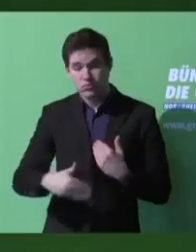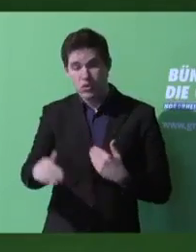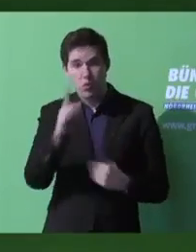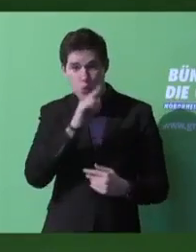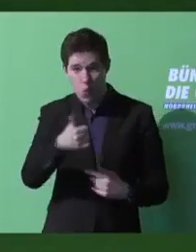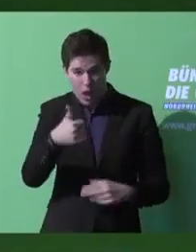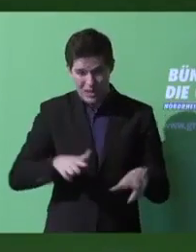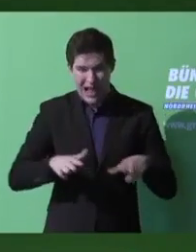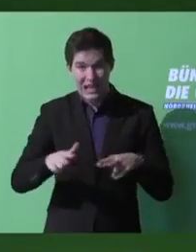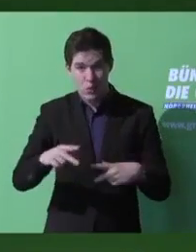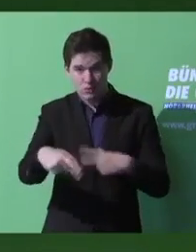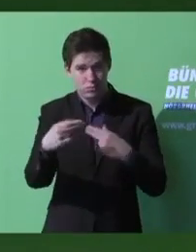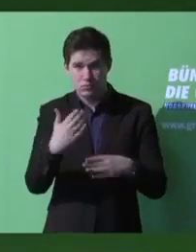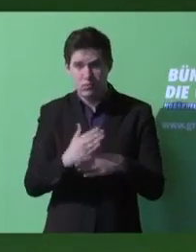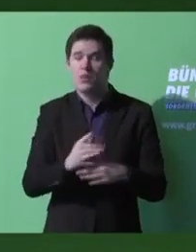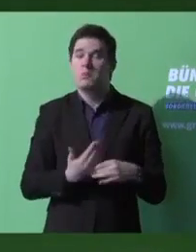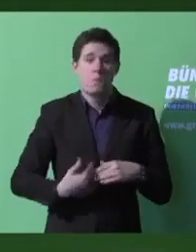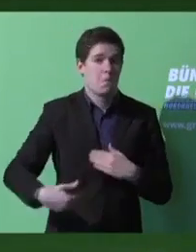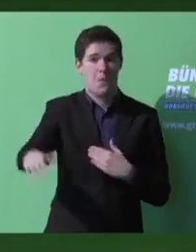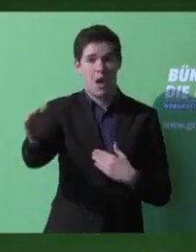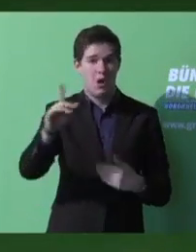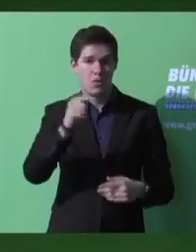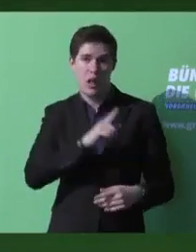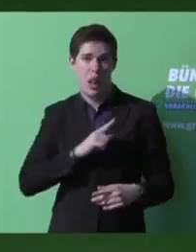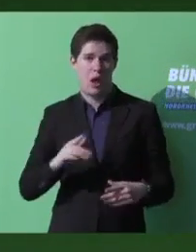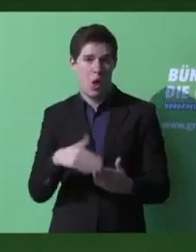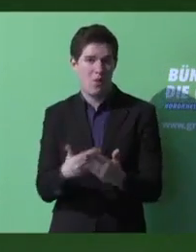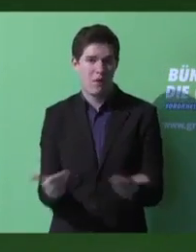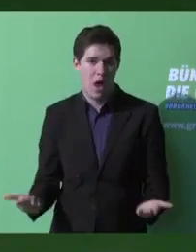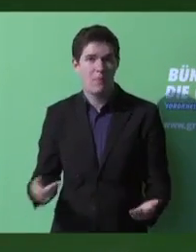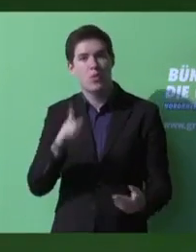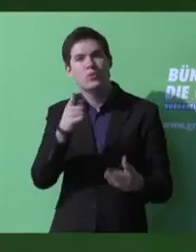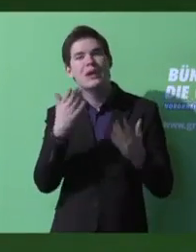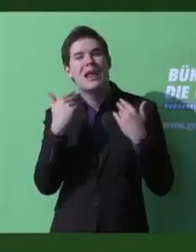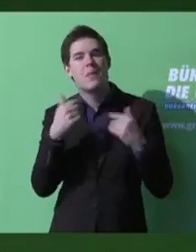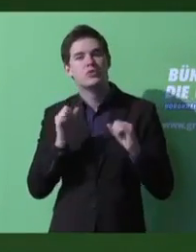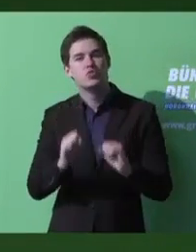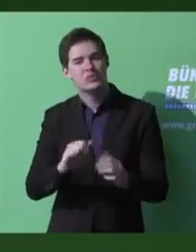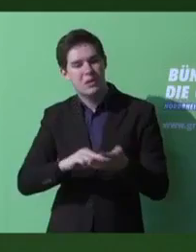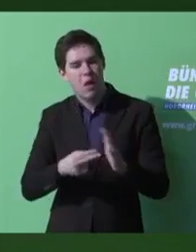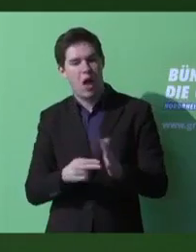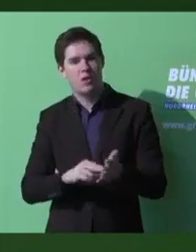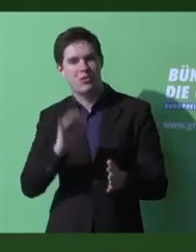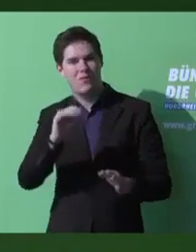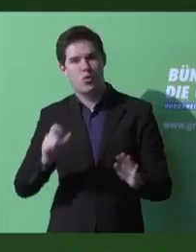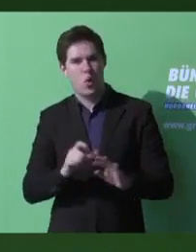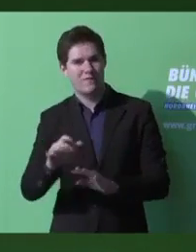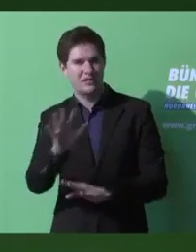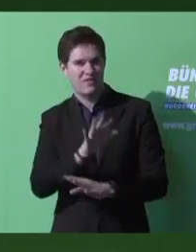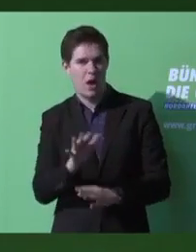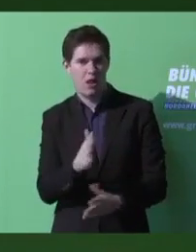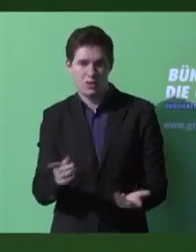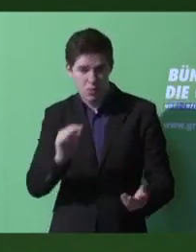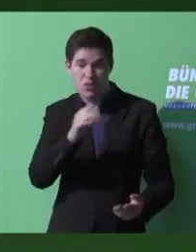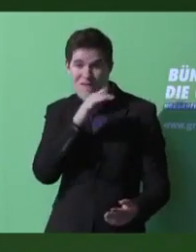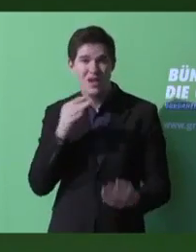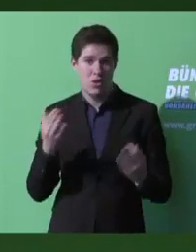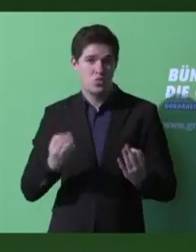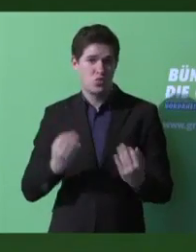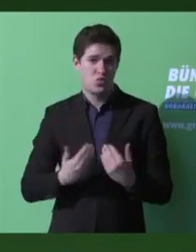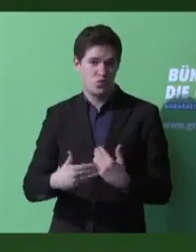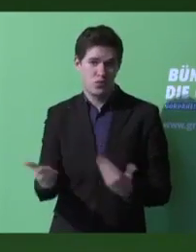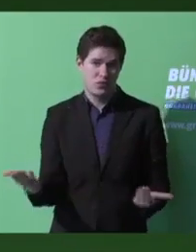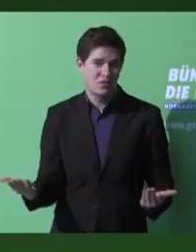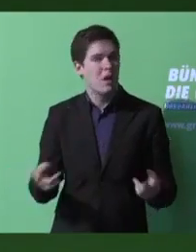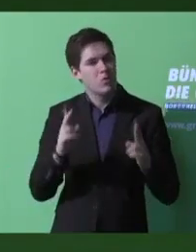Legislaturperiode hinausgehen wird, auch eine Daueraufgabe ist. Und natürlich den Klimaschutzplan für NRW auf den Weg bringen. Also noch ganz viel zu tun, aber ganz,